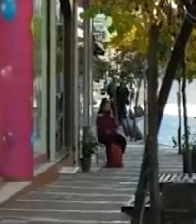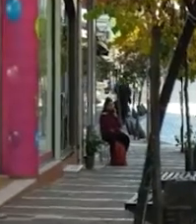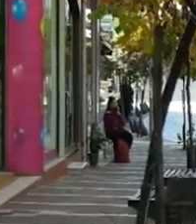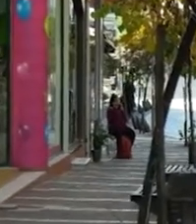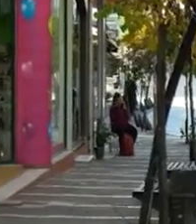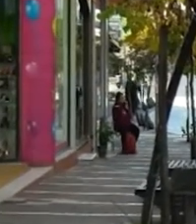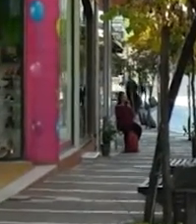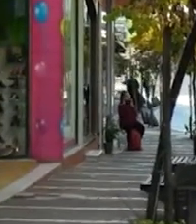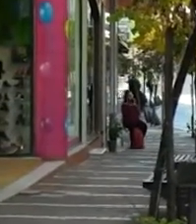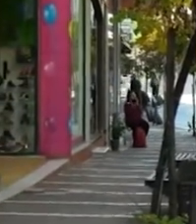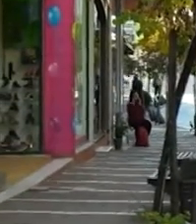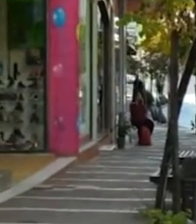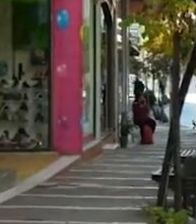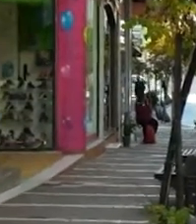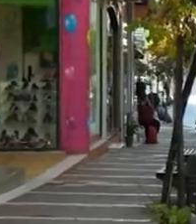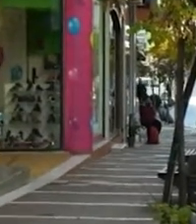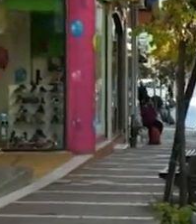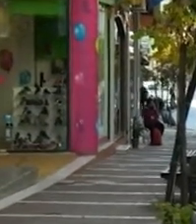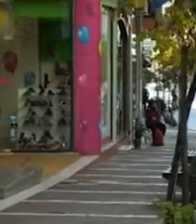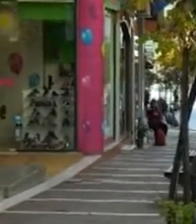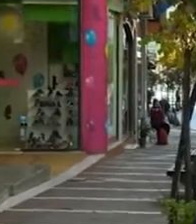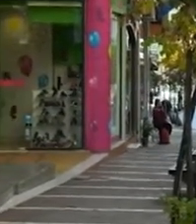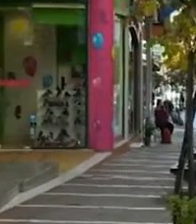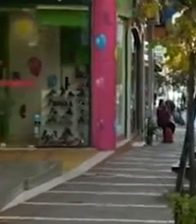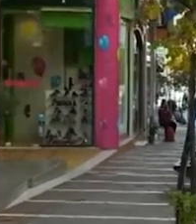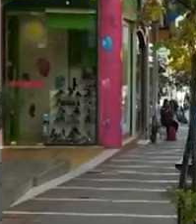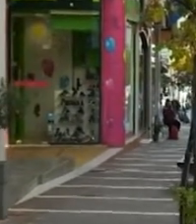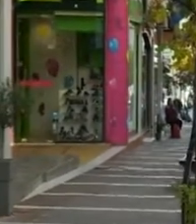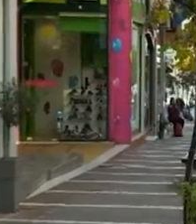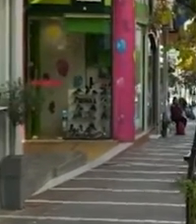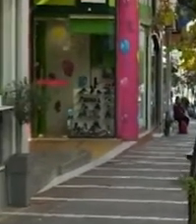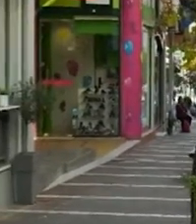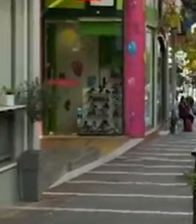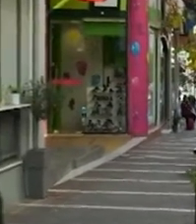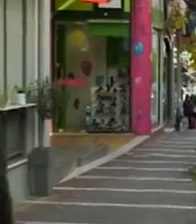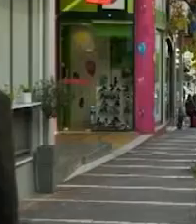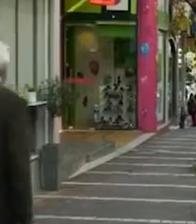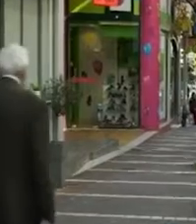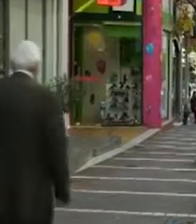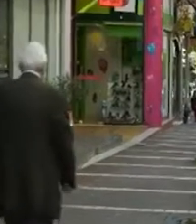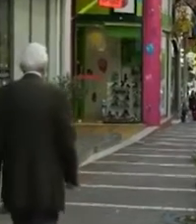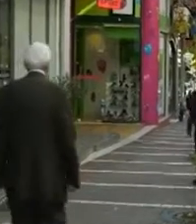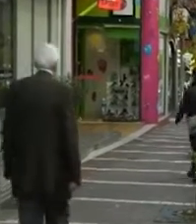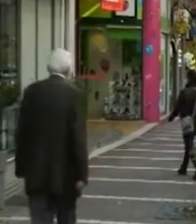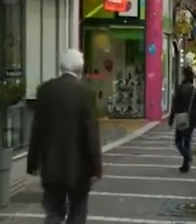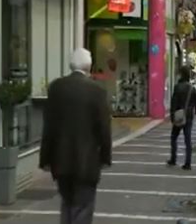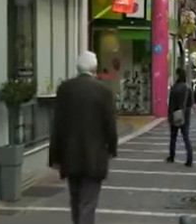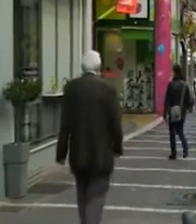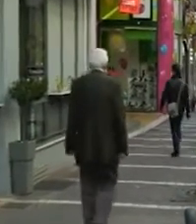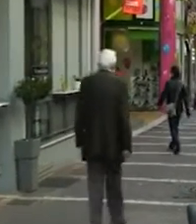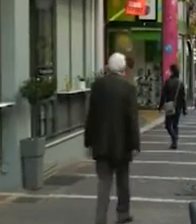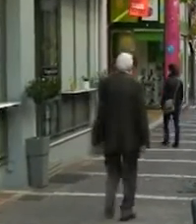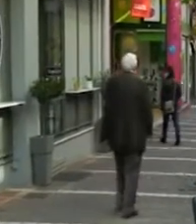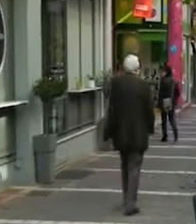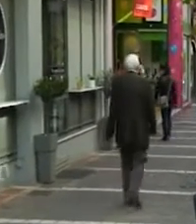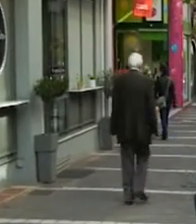Την παράταση του σκληρού lockdown κατά μία εβδομάδα μέχρι τις 18 Ιανουαρίου ανακοίνωσε ο Υφυπουργός Πολιτικής Προστασίας και Διαχείρισης Κρίσεων Νίκος